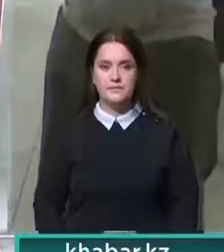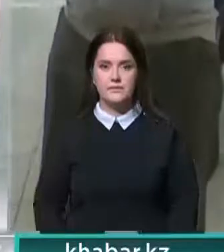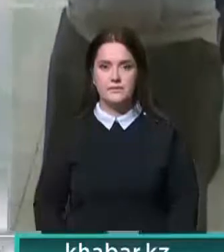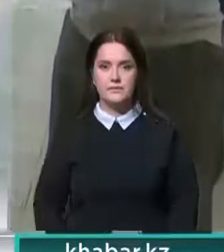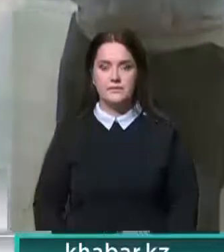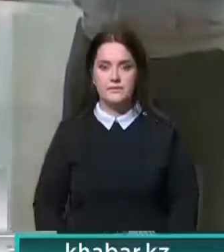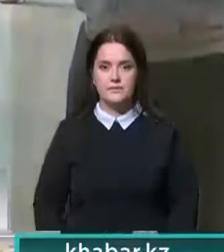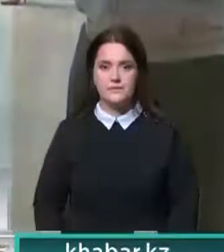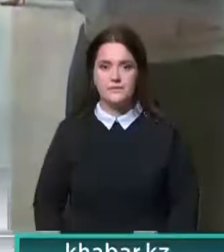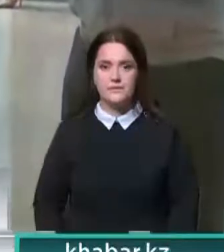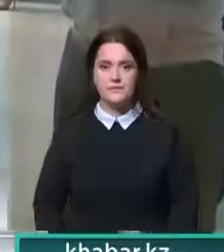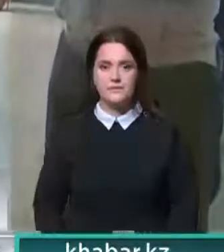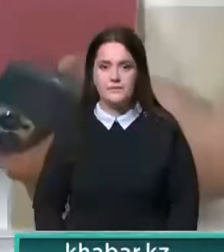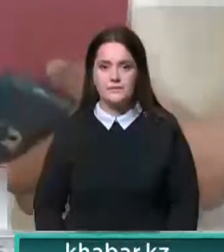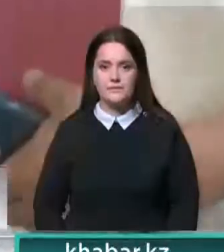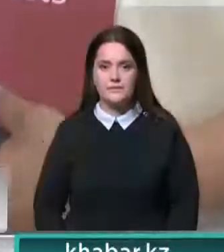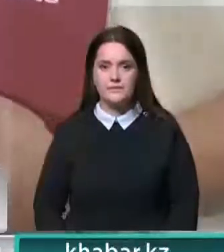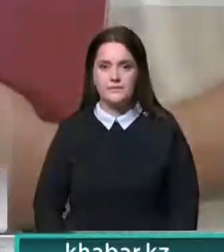раз.